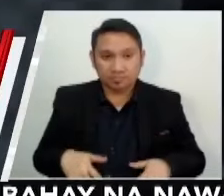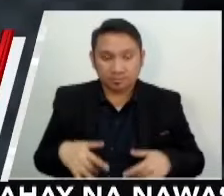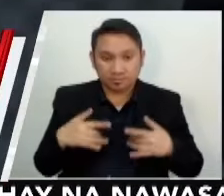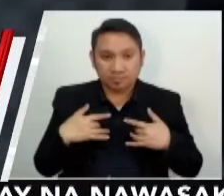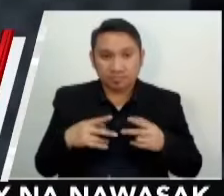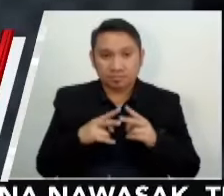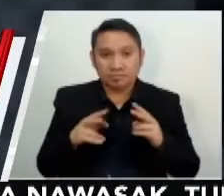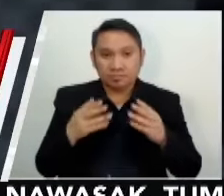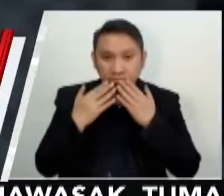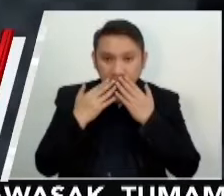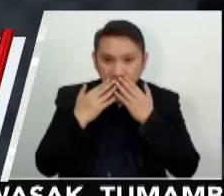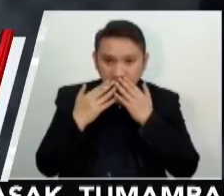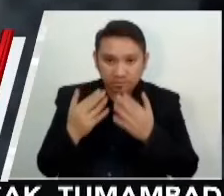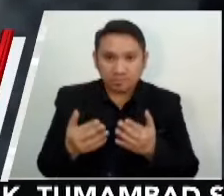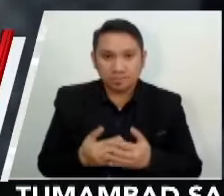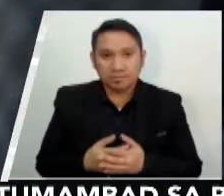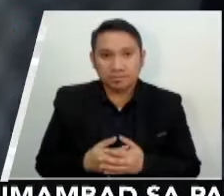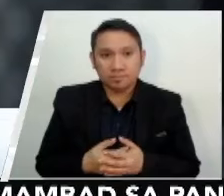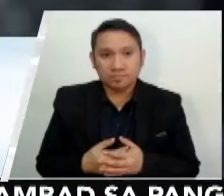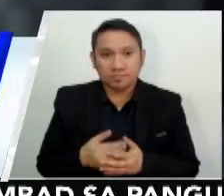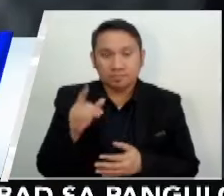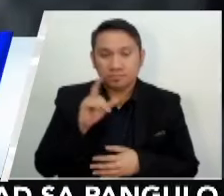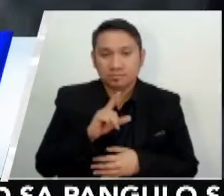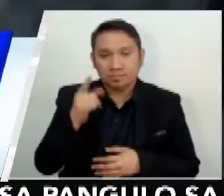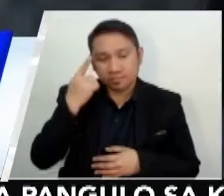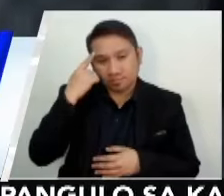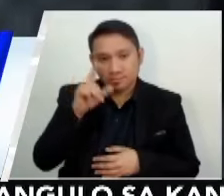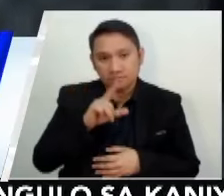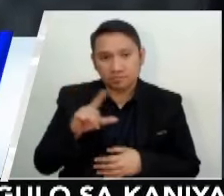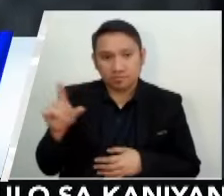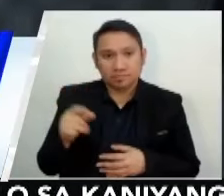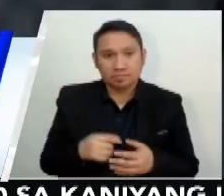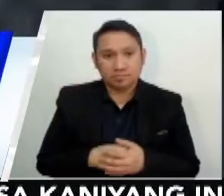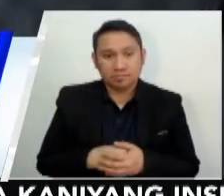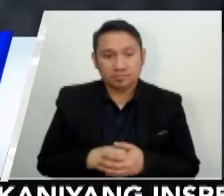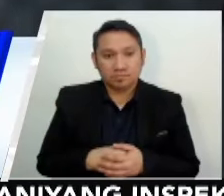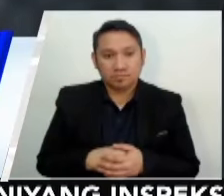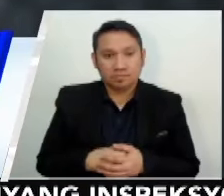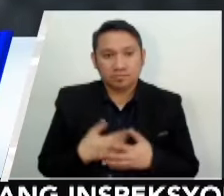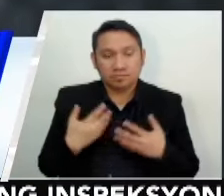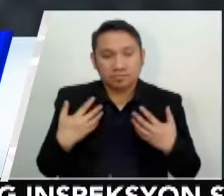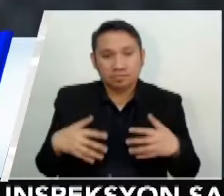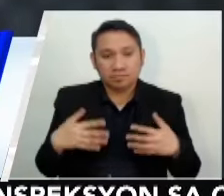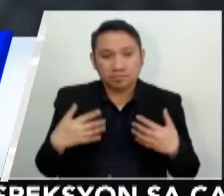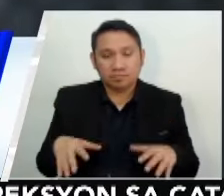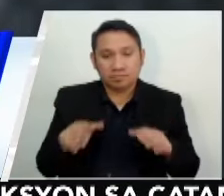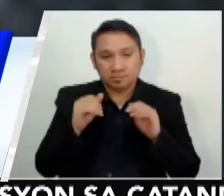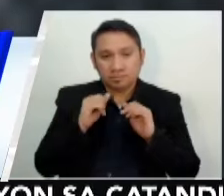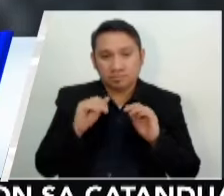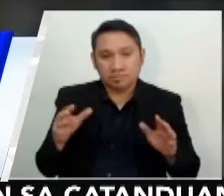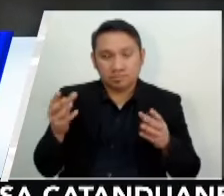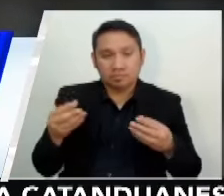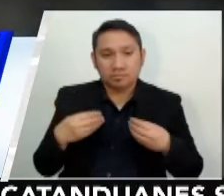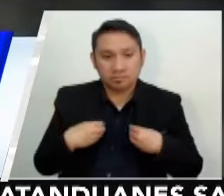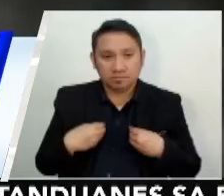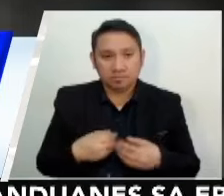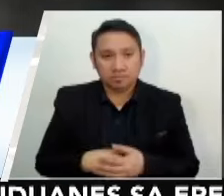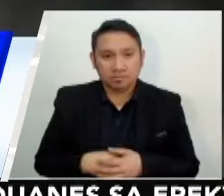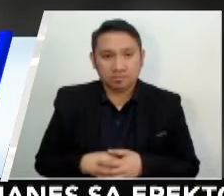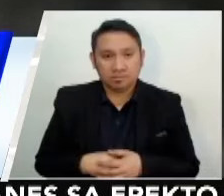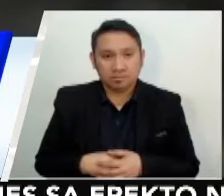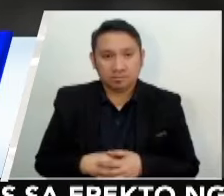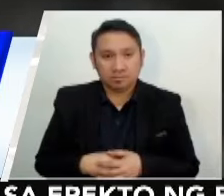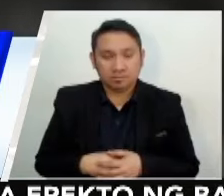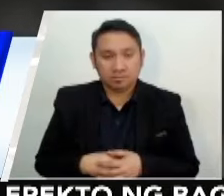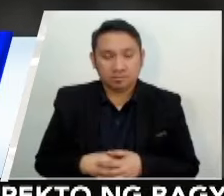talaga. Si Lord po lahat to. Grabe po yung mga blessings po talaga na binuhos niya po sa akin. Kung pinatrending